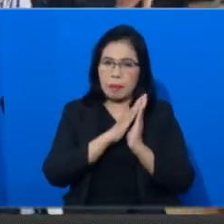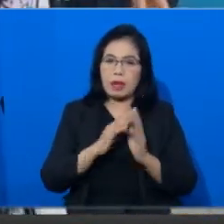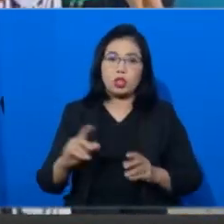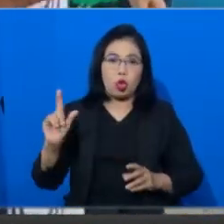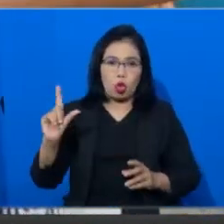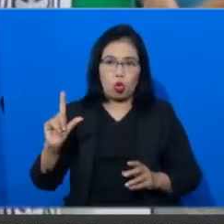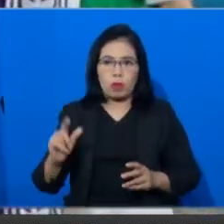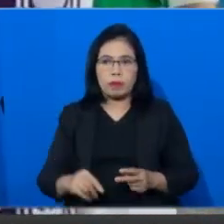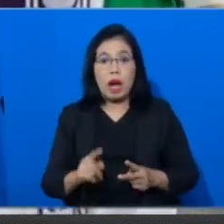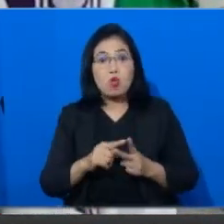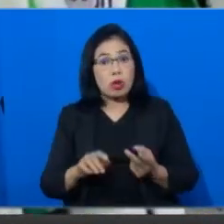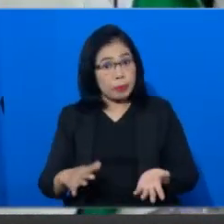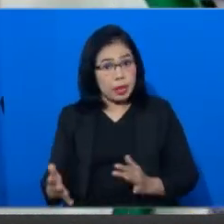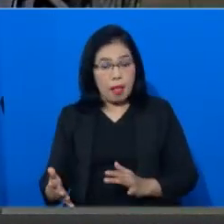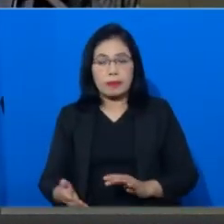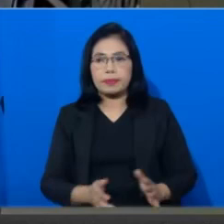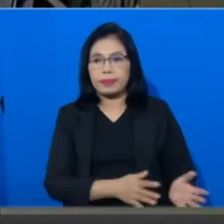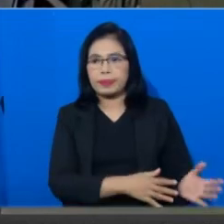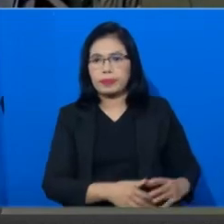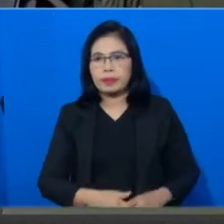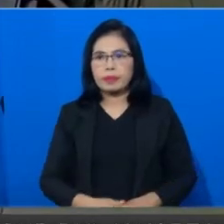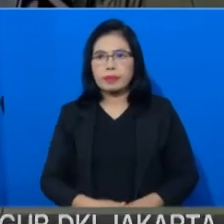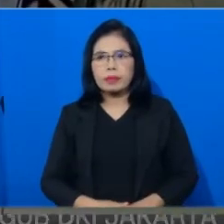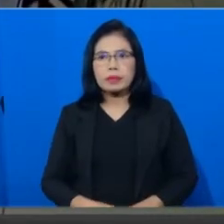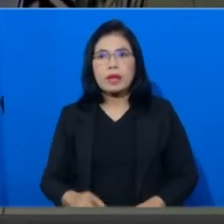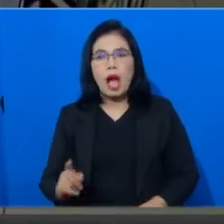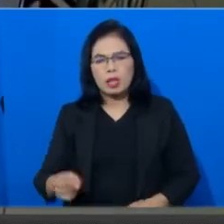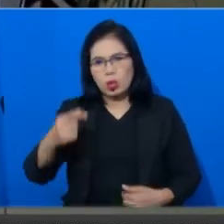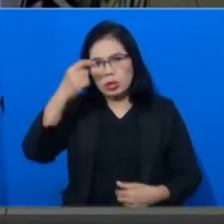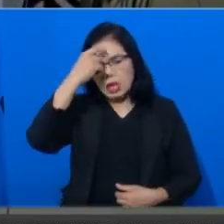jemaah calon haji juga dipulangkan ke daerah asalnya karena faktor sakit